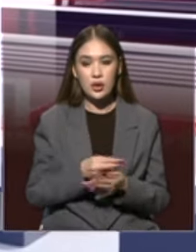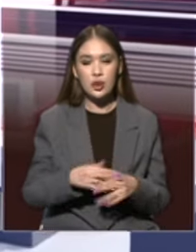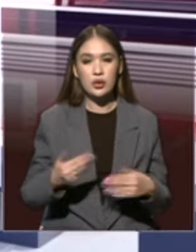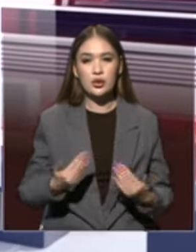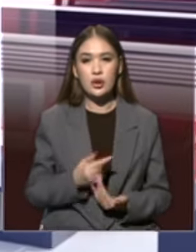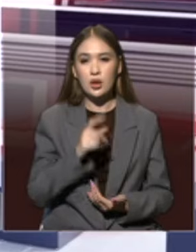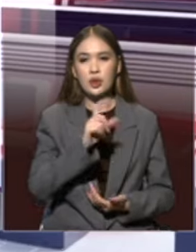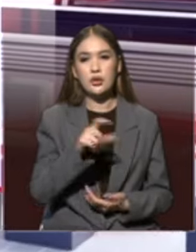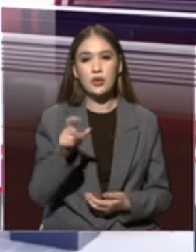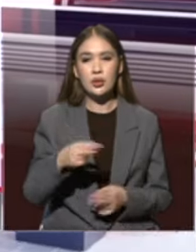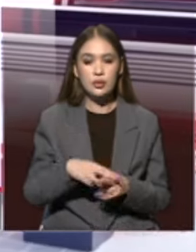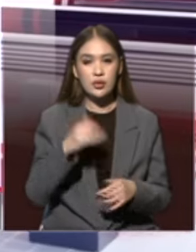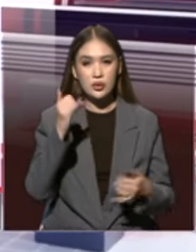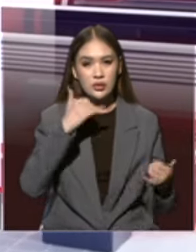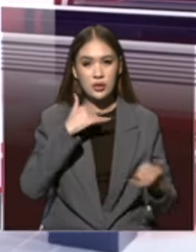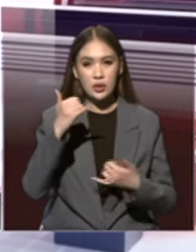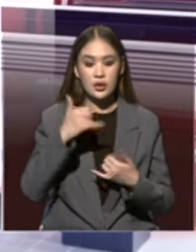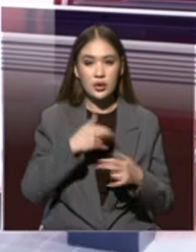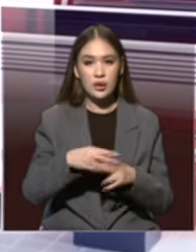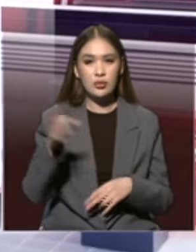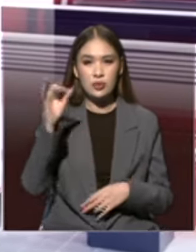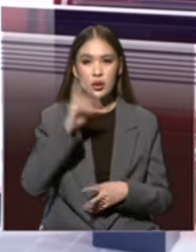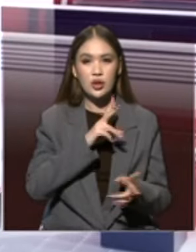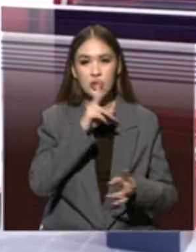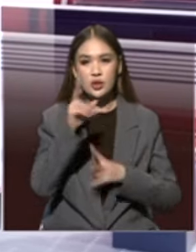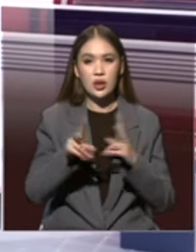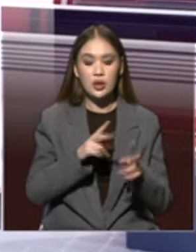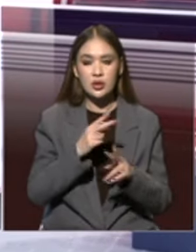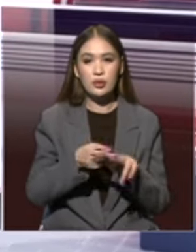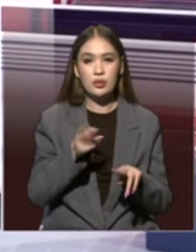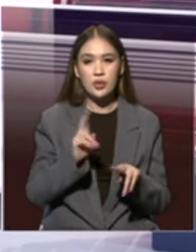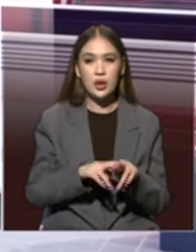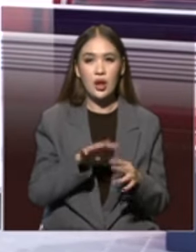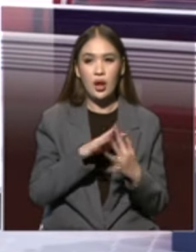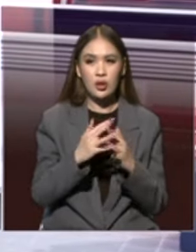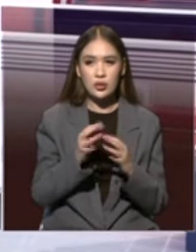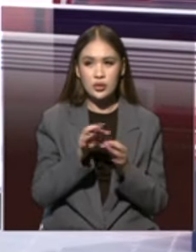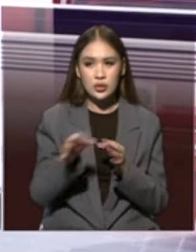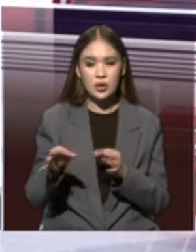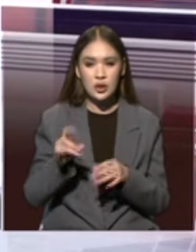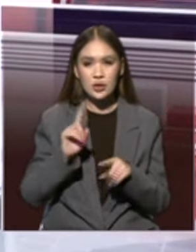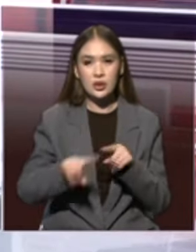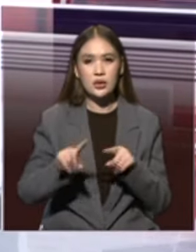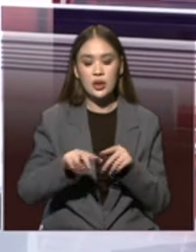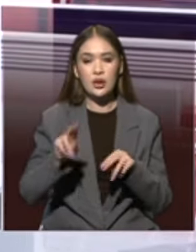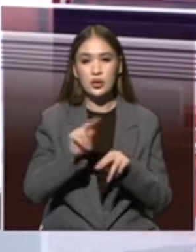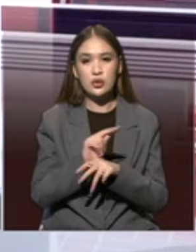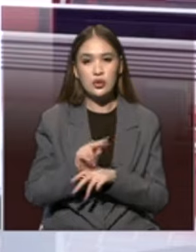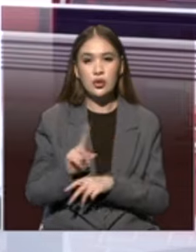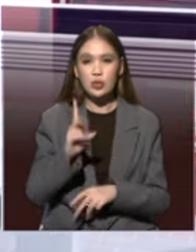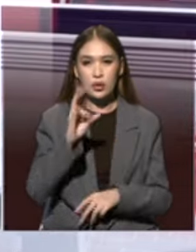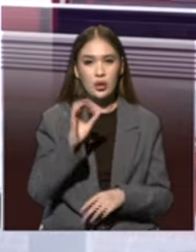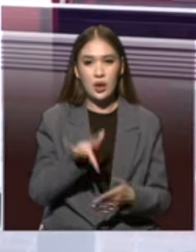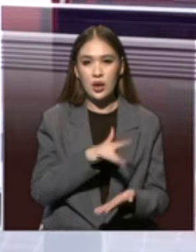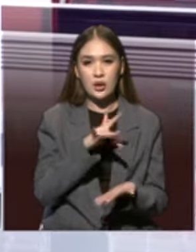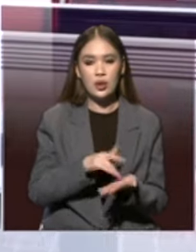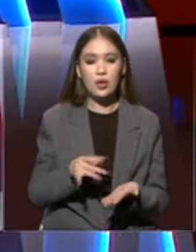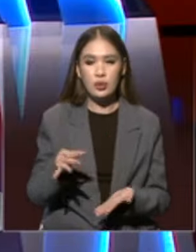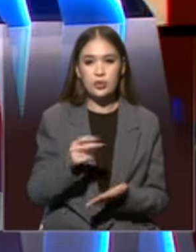хабарласып, тұрғын үй жолдар салу шығындарды шағын аудандардағы аулалар жөндеу сұрайды, бірақ қала мен облыс бюджеті мүмкіндік бермейді